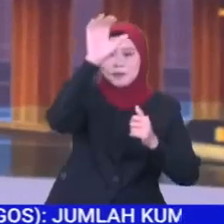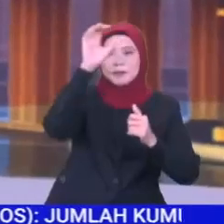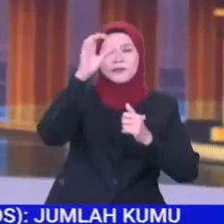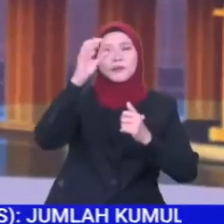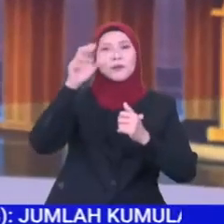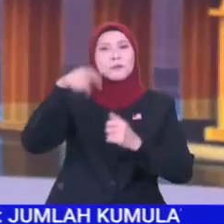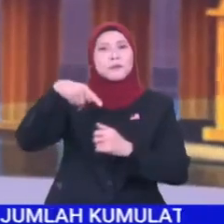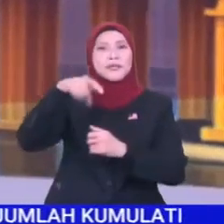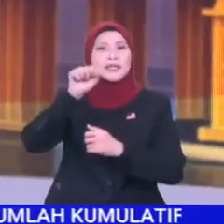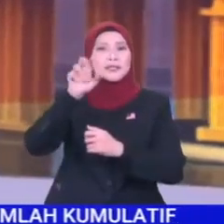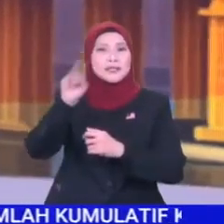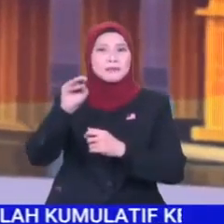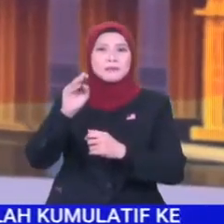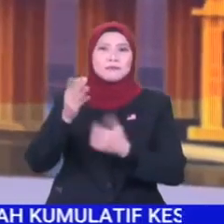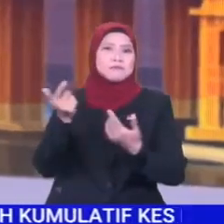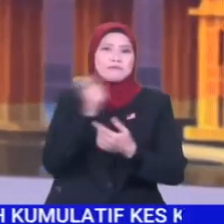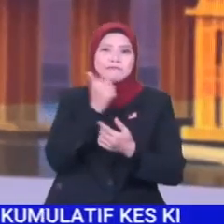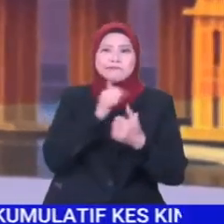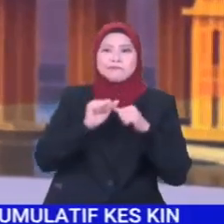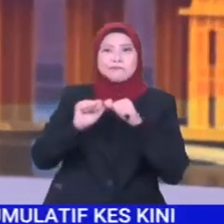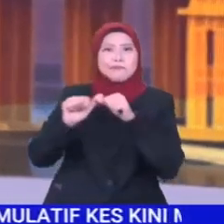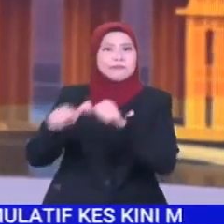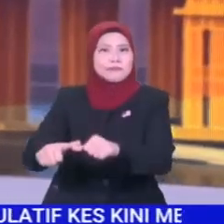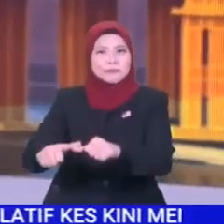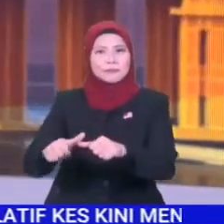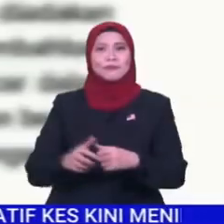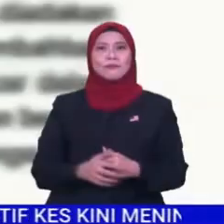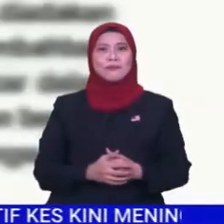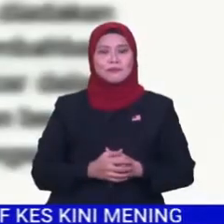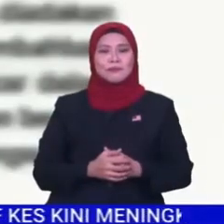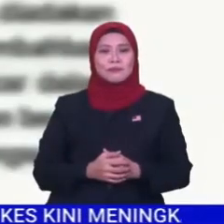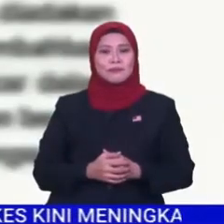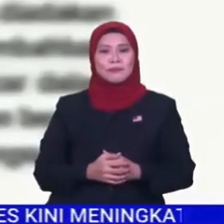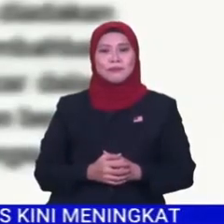Malaysia PSM tidak akan diteruskan.